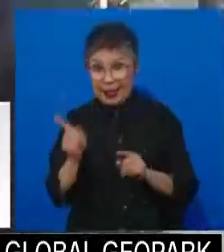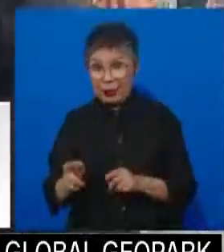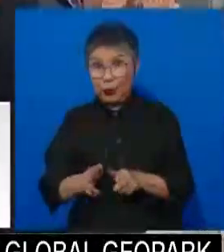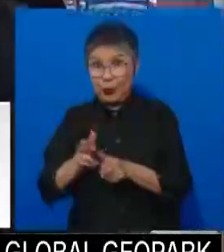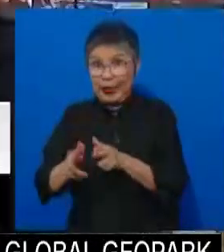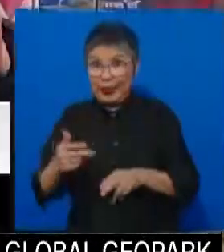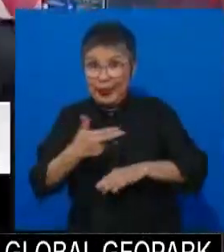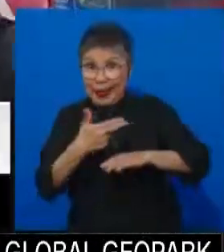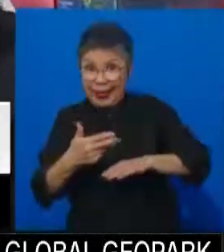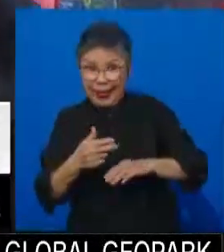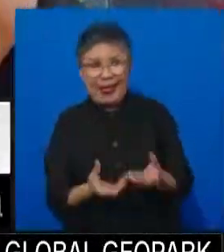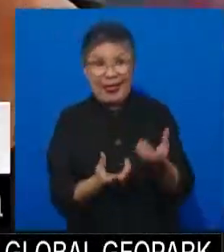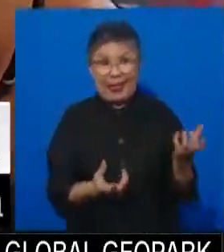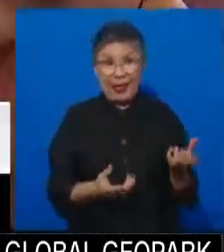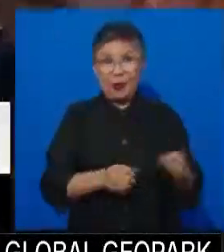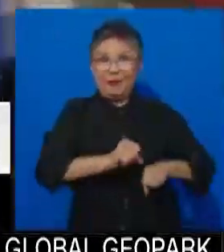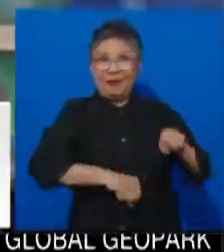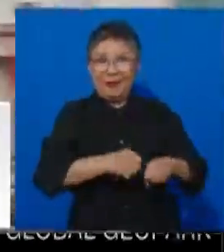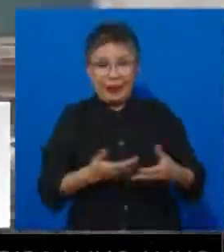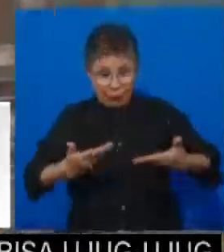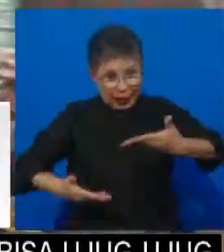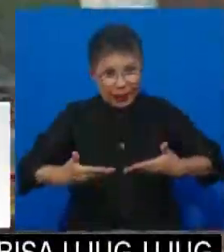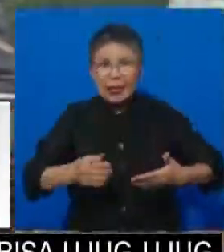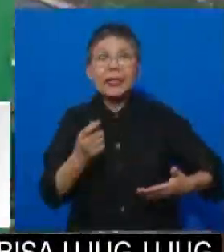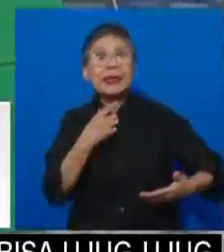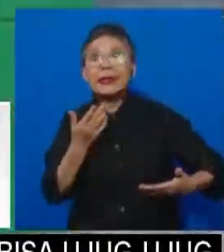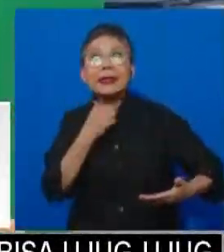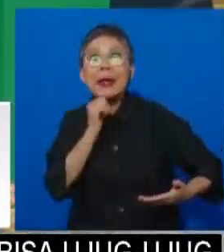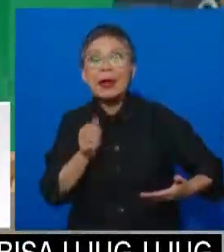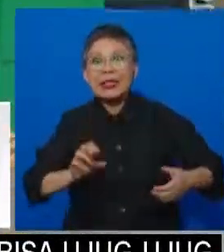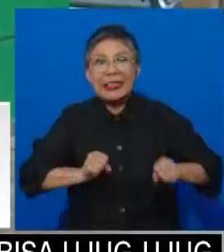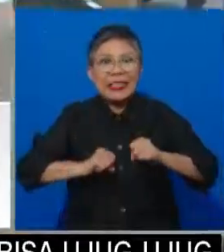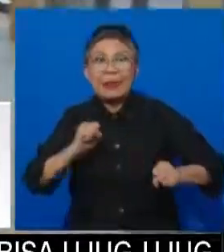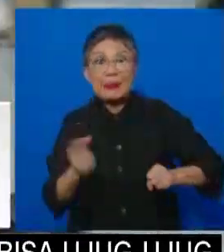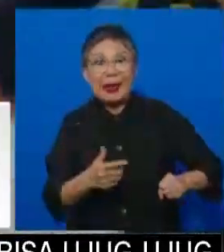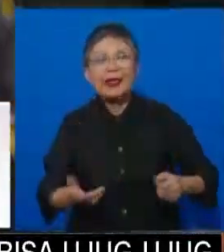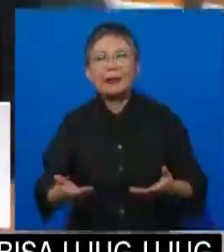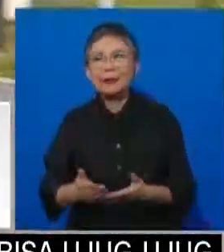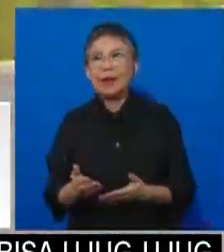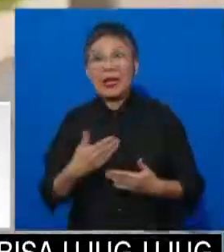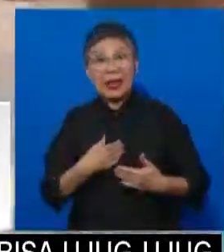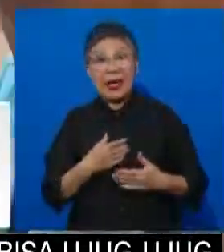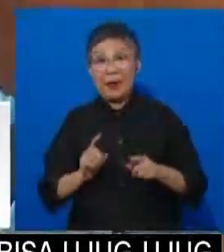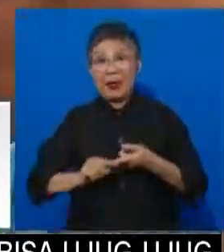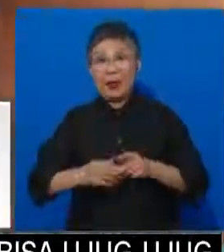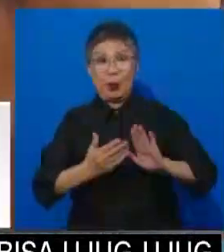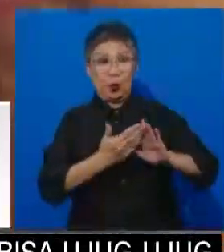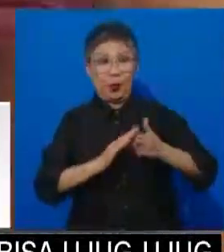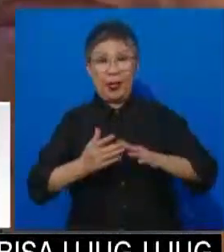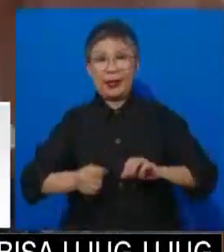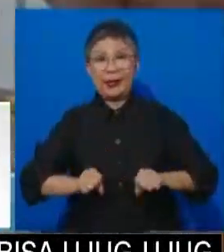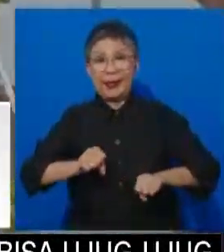kita mau komparasi ya Om ya. Iya. Kita teman-teman Bike to Work, saya dan Om Fahmi dan Om Budi